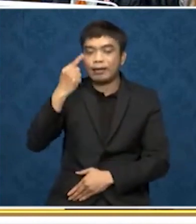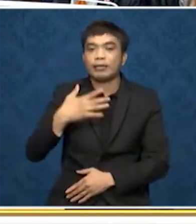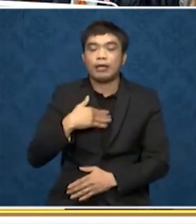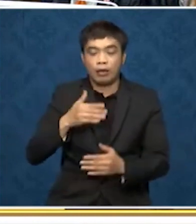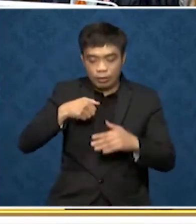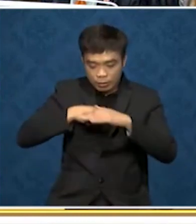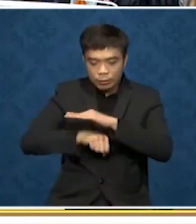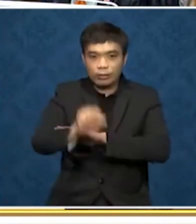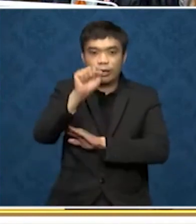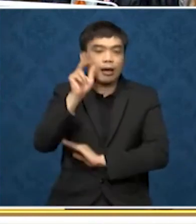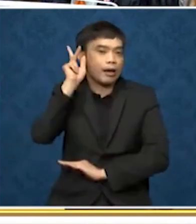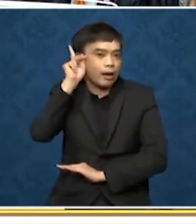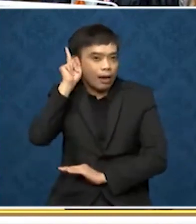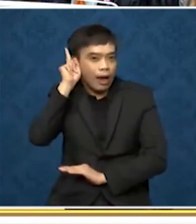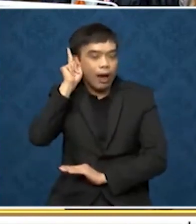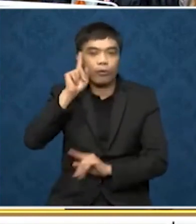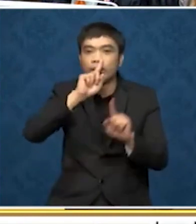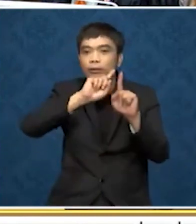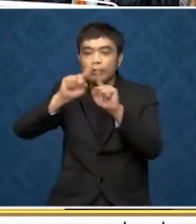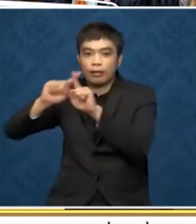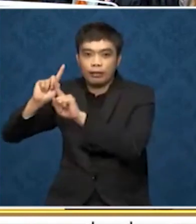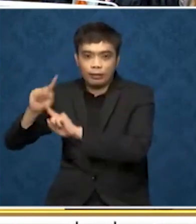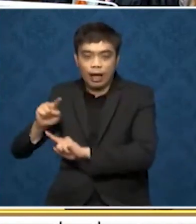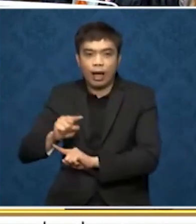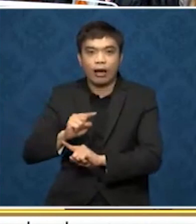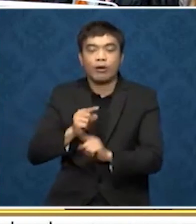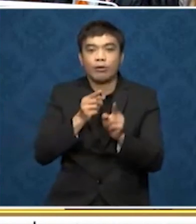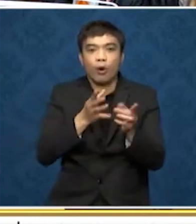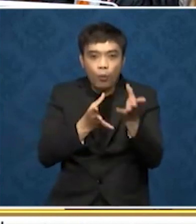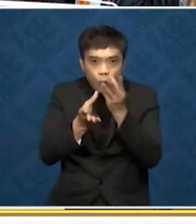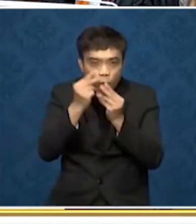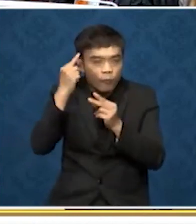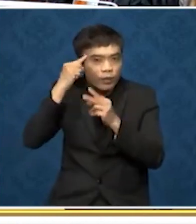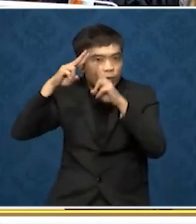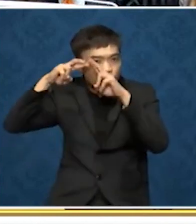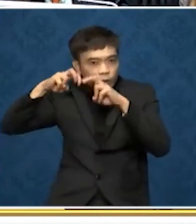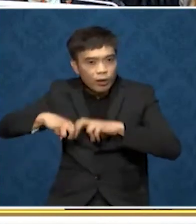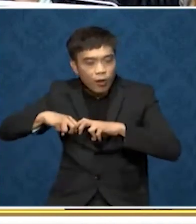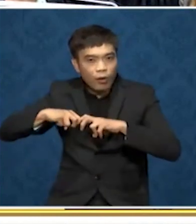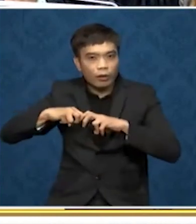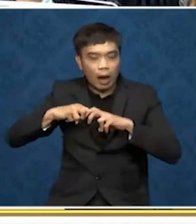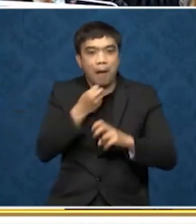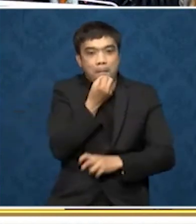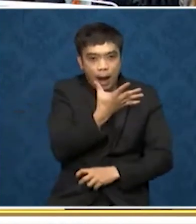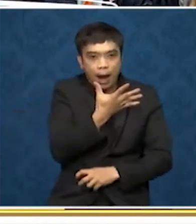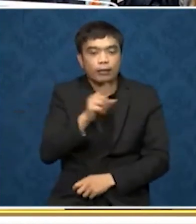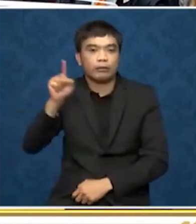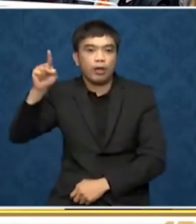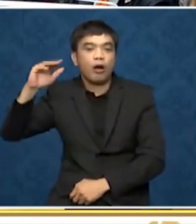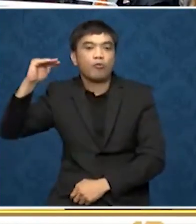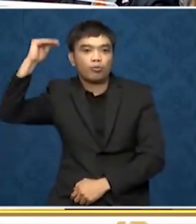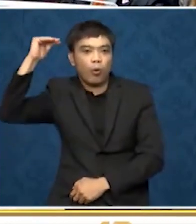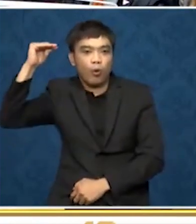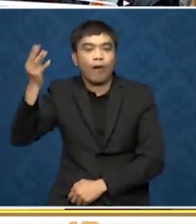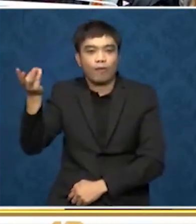ข้อมูลข่าวสารและเทคโนโลยีบางคนเนี่ยเขามีวิจารณญาณมากกว่าผู้ใหญ่ที่กล่าวหาเขาอีกค่ะ